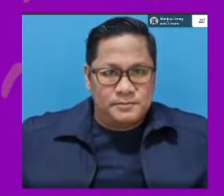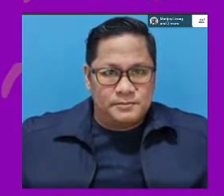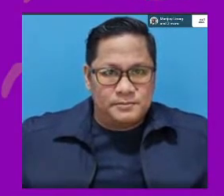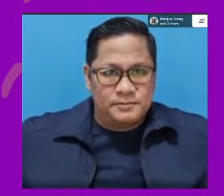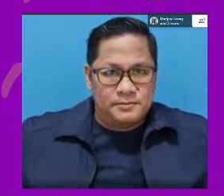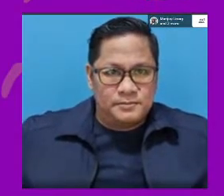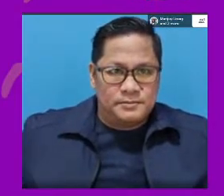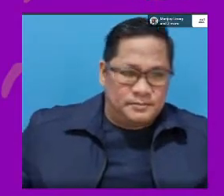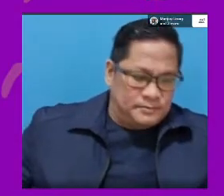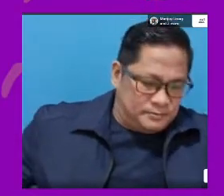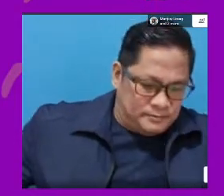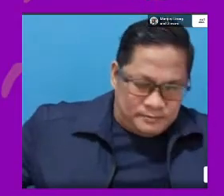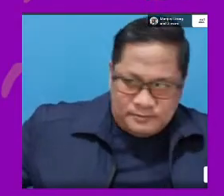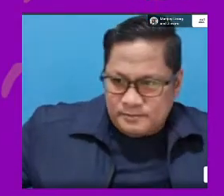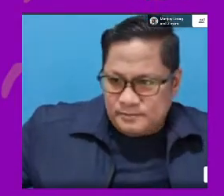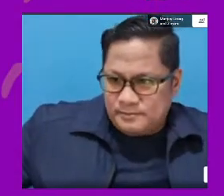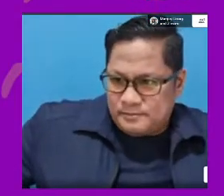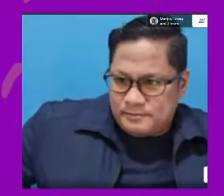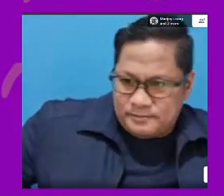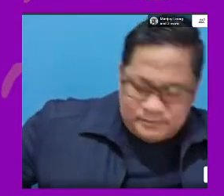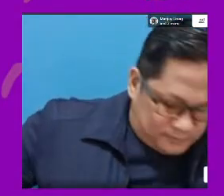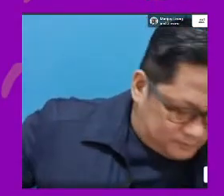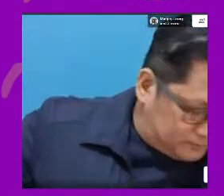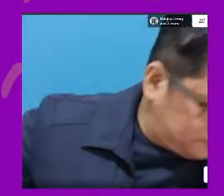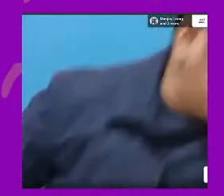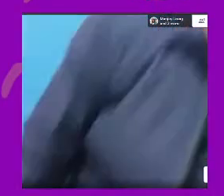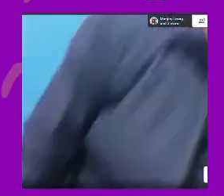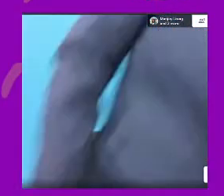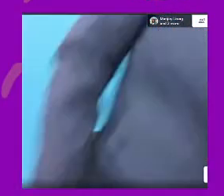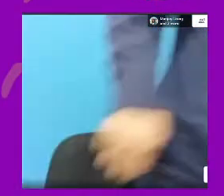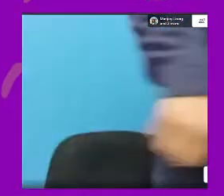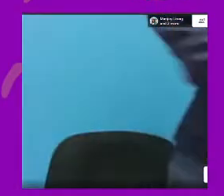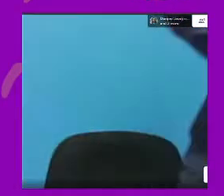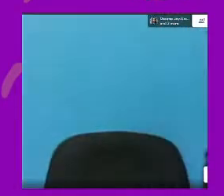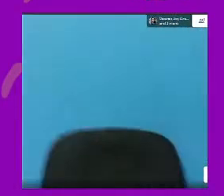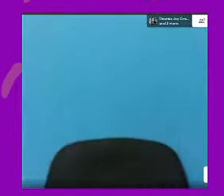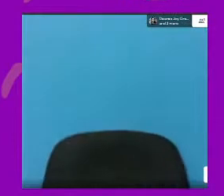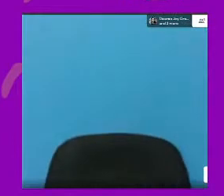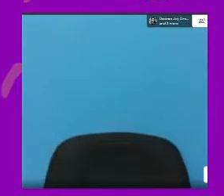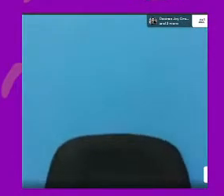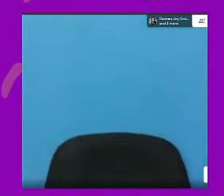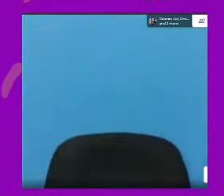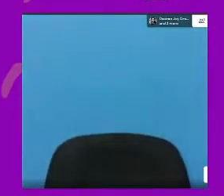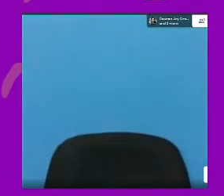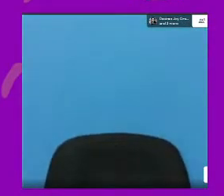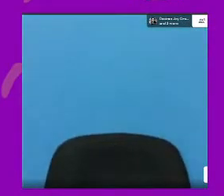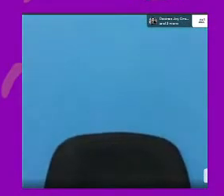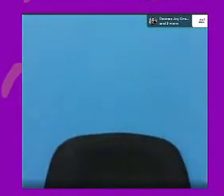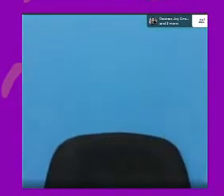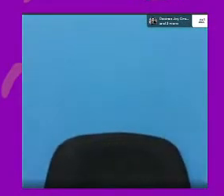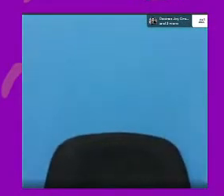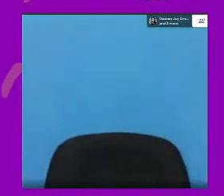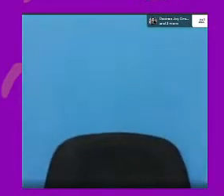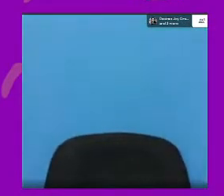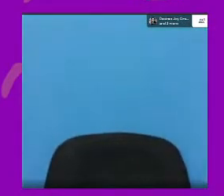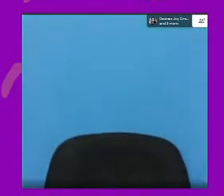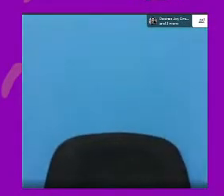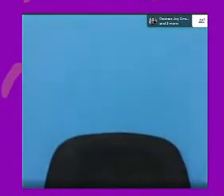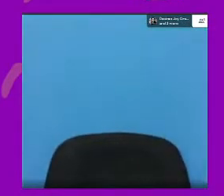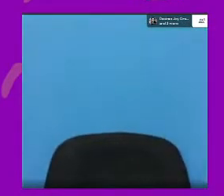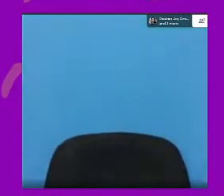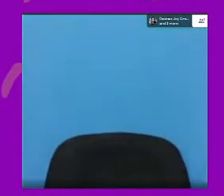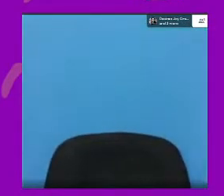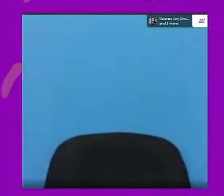accessible. Mayroon kang karapatan na makamtan o magamit ang mga healthcare facility, kagamitan at serbisyo. Hindi dapat